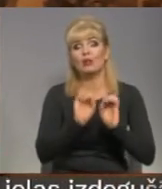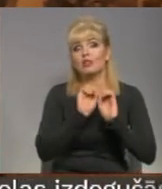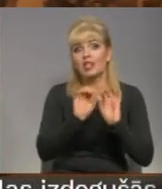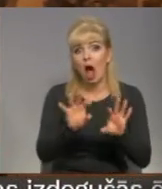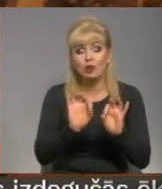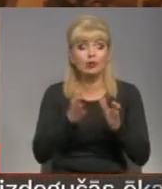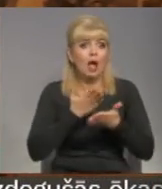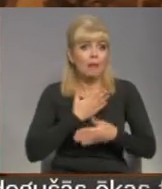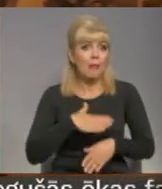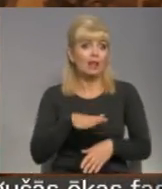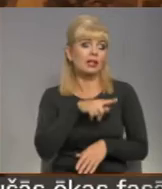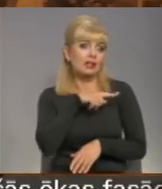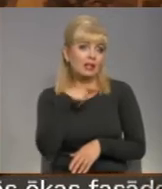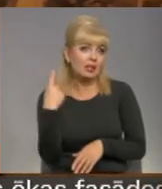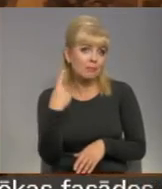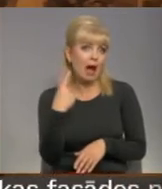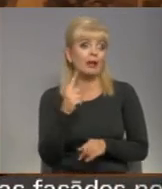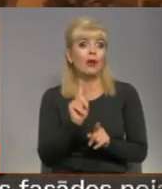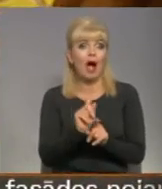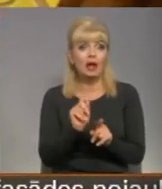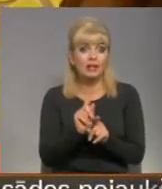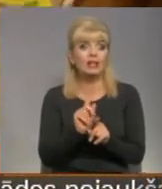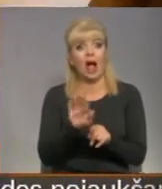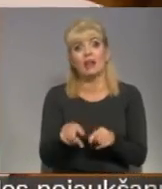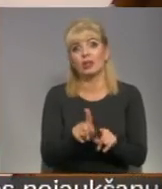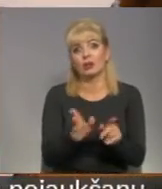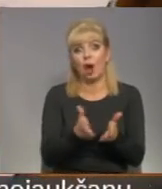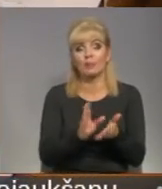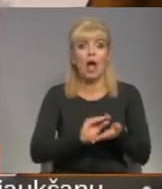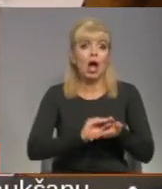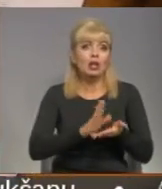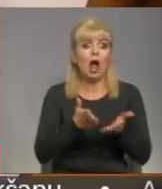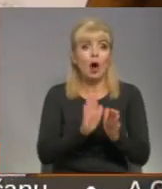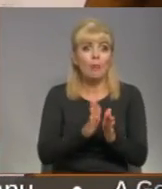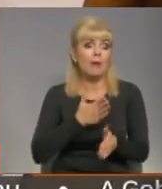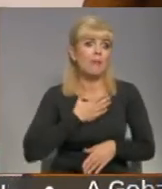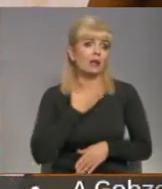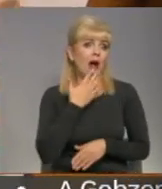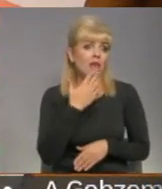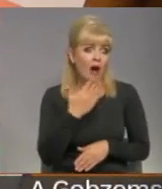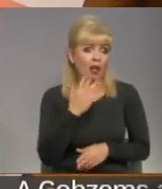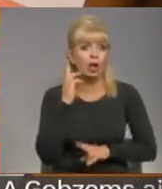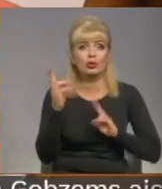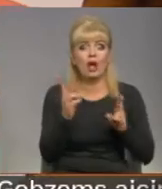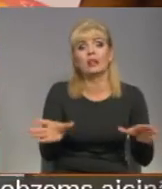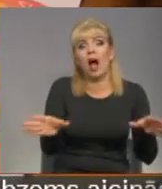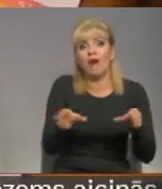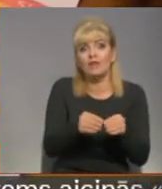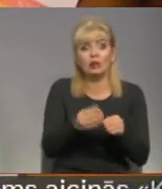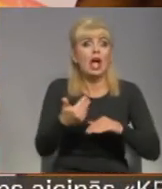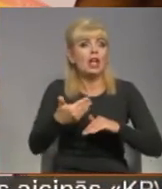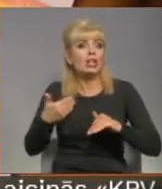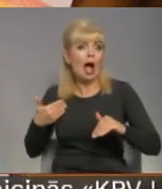patika, tāpēc gribētu īpazēt arī tu gromatu. Krājumā Vissapliek maņ munā volūdā skaņ. Apvienota gandrīz visa